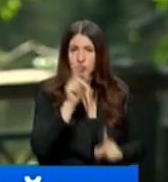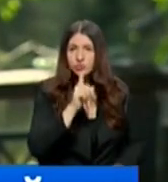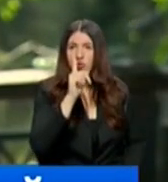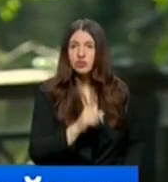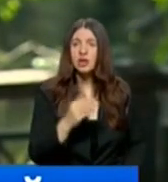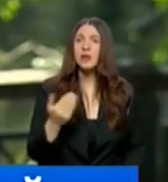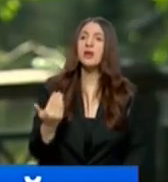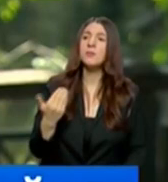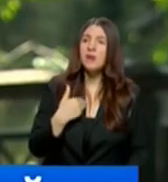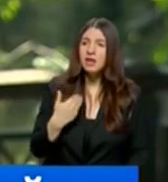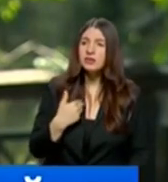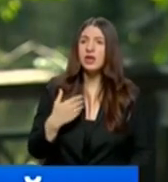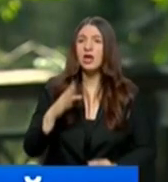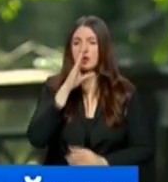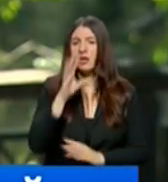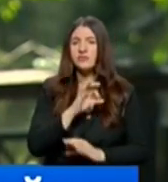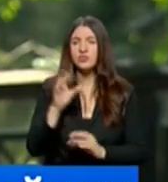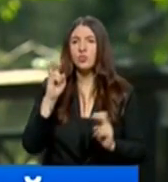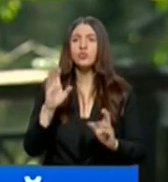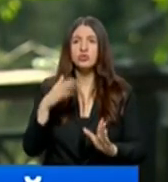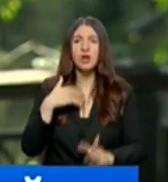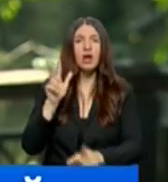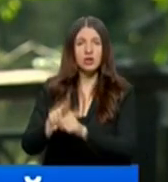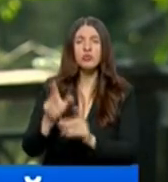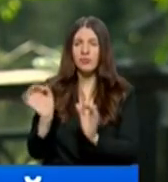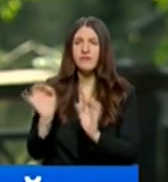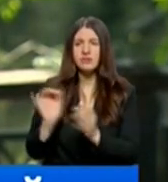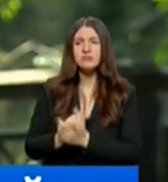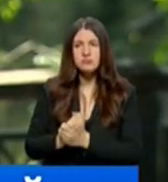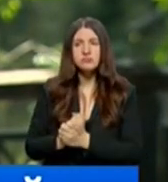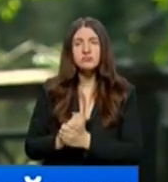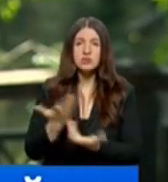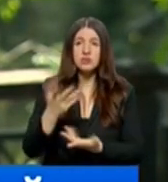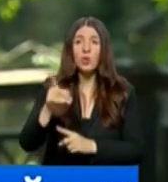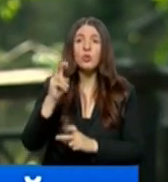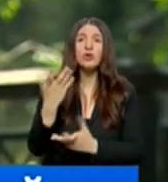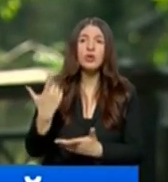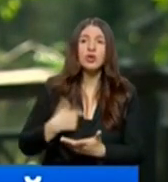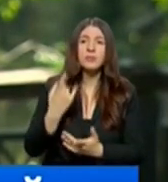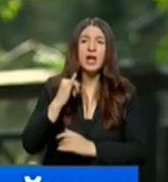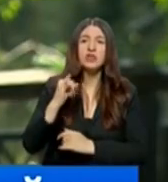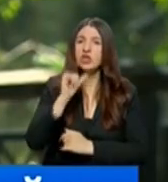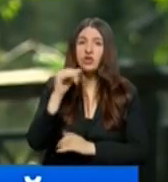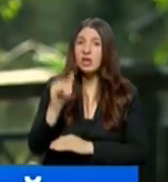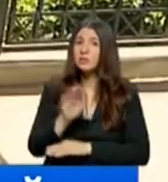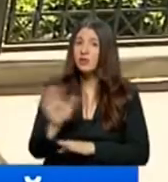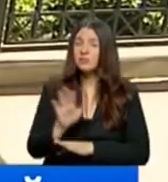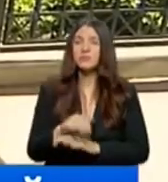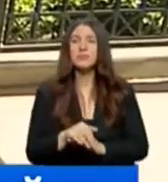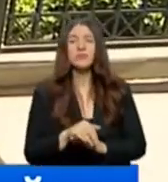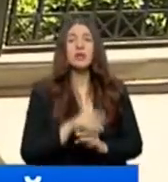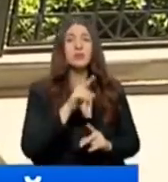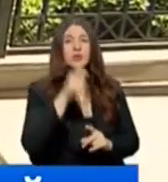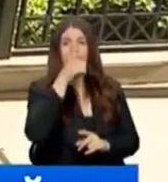önce? Ben tarafsızlığı konusunda katılıyorum tabii. Hı. Yani zaten o konuda özel bir eleştiri hiç getirmedik. Bir de hani